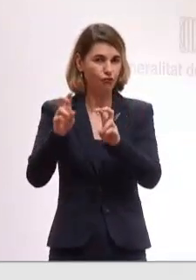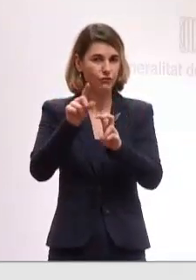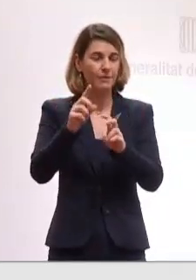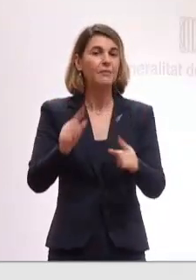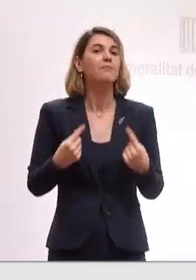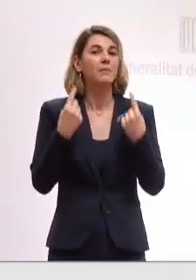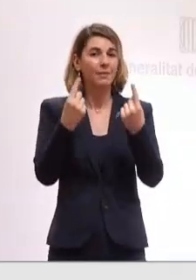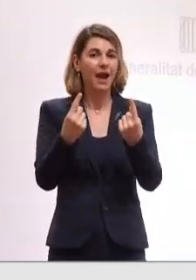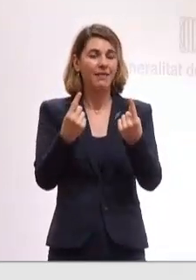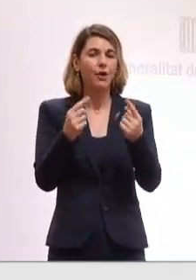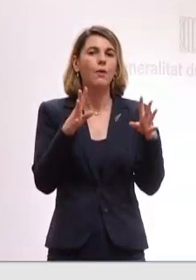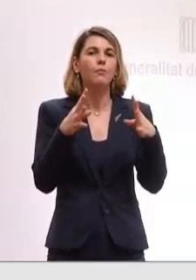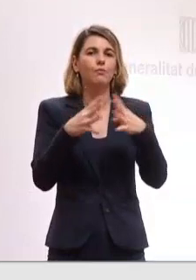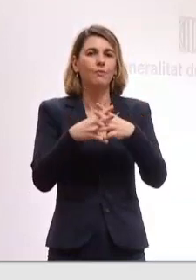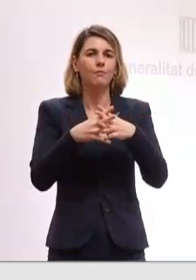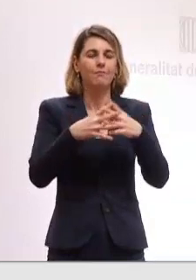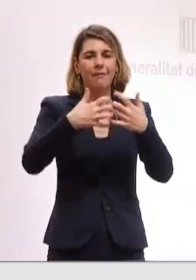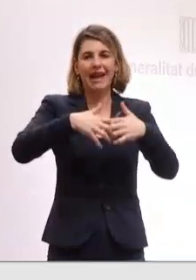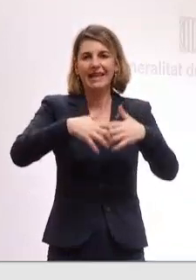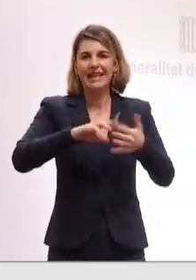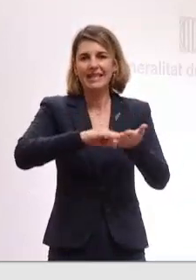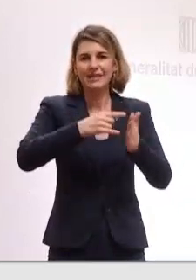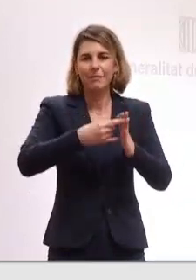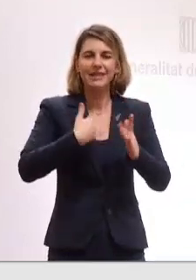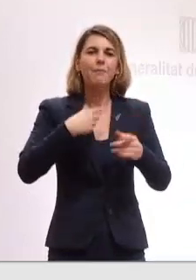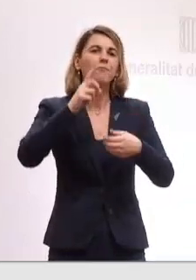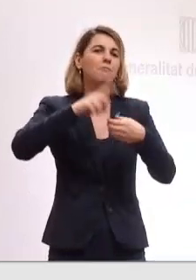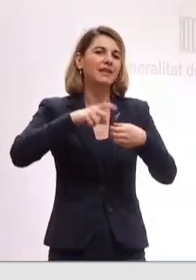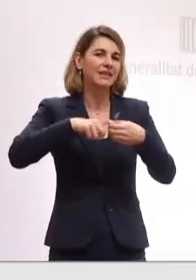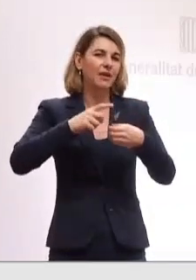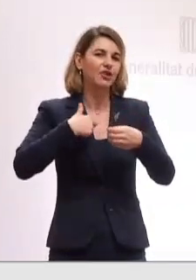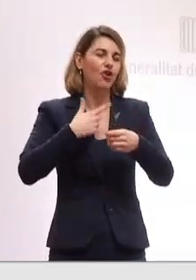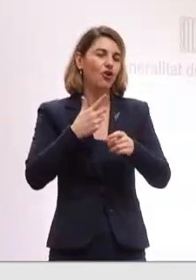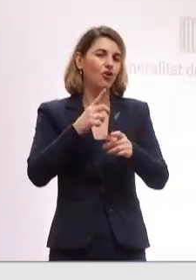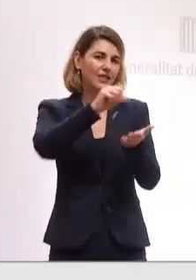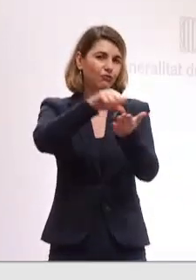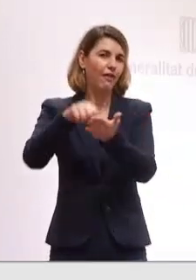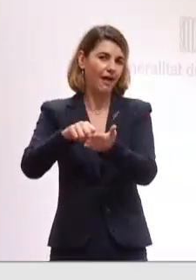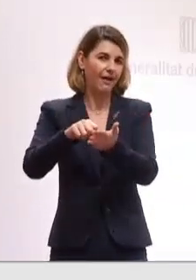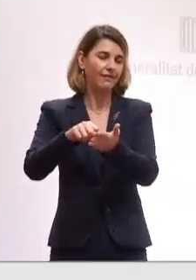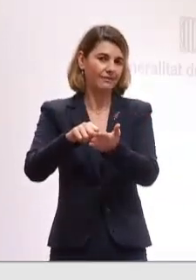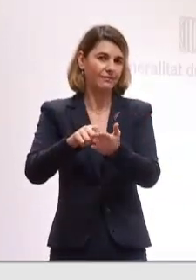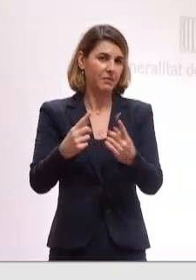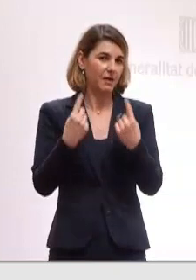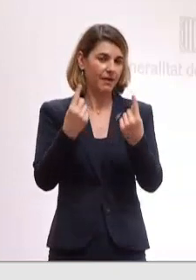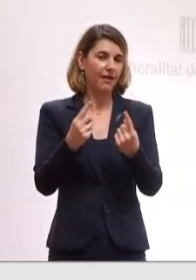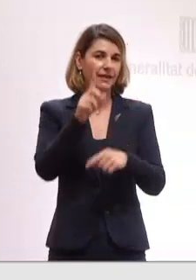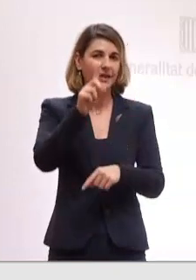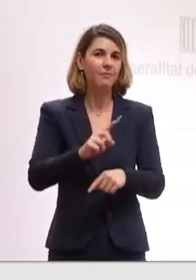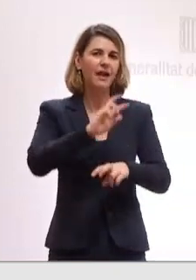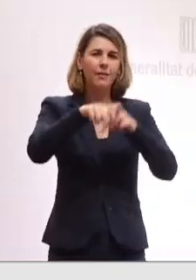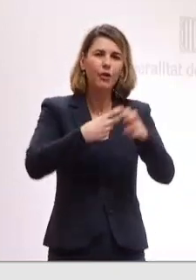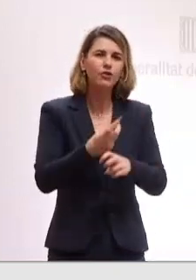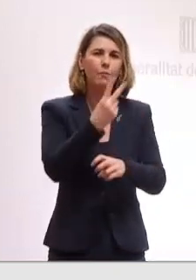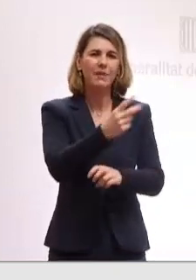vegada mecanismes de deliberació i participació ciutadana. Va impulsar la creació i remodelació